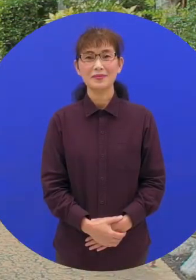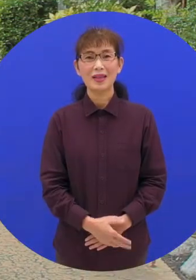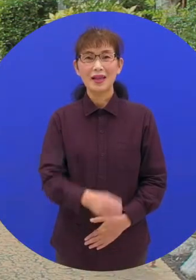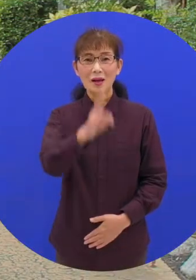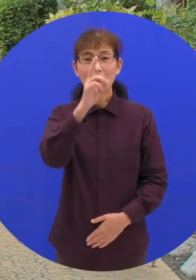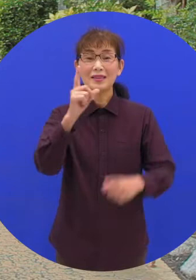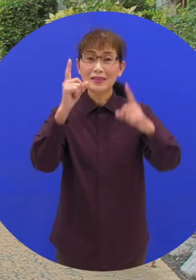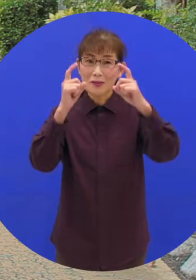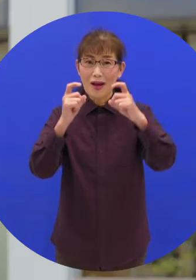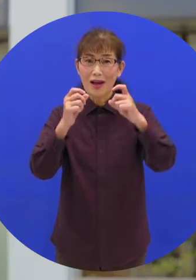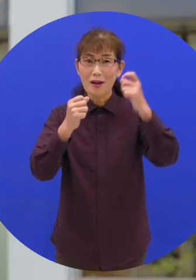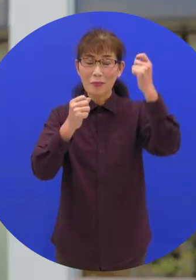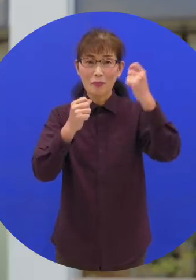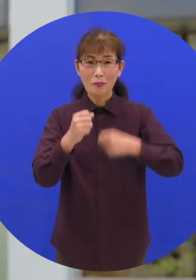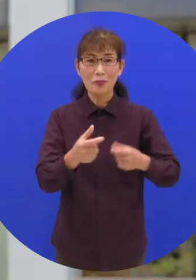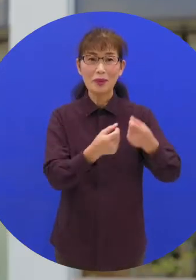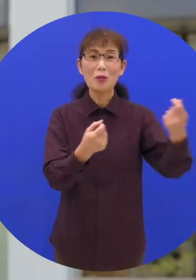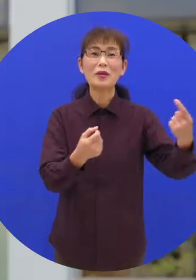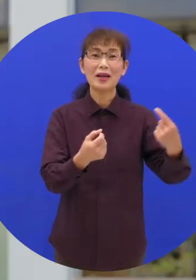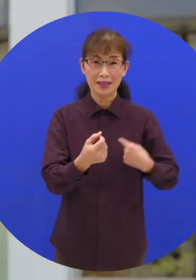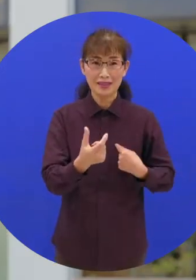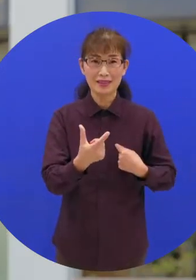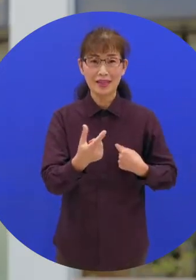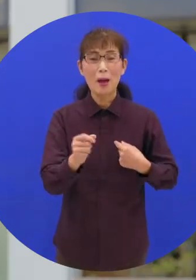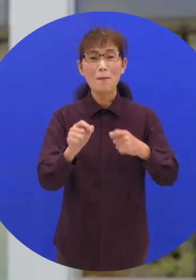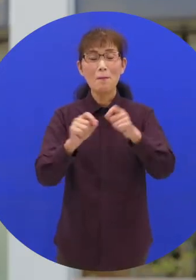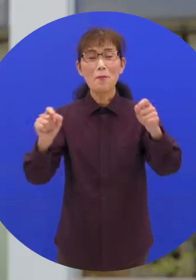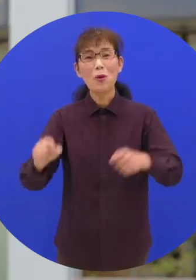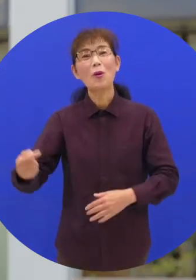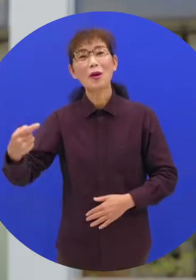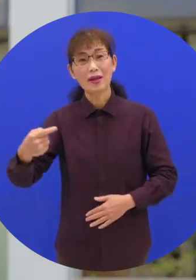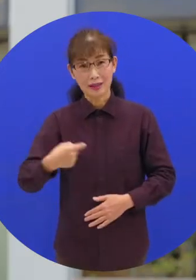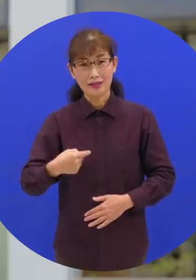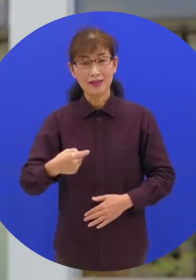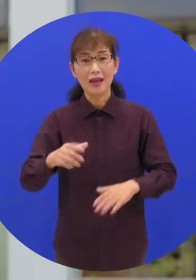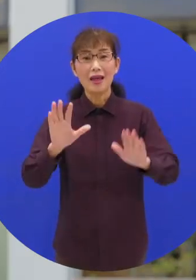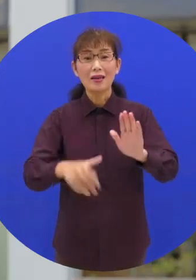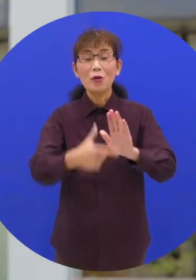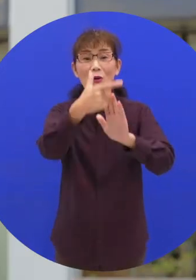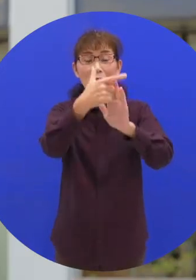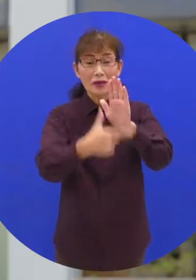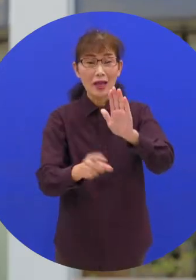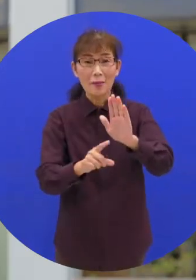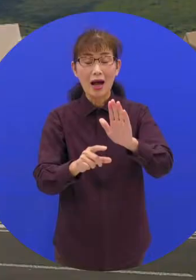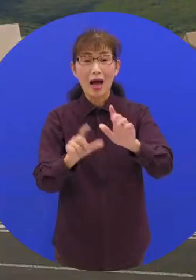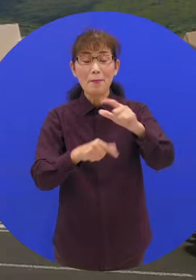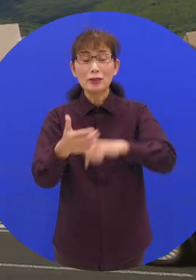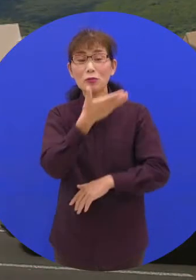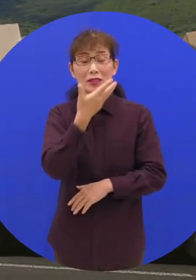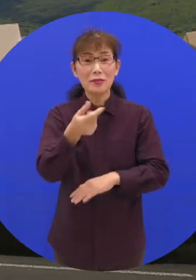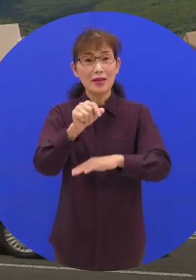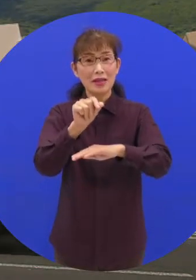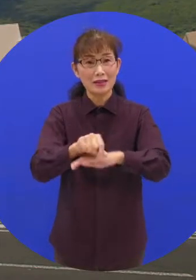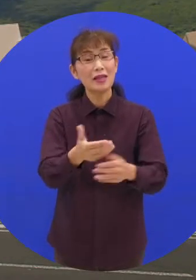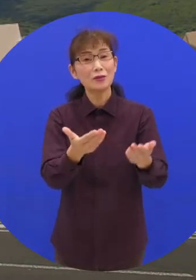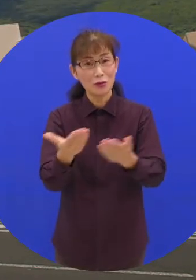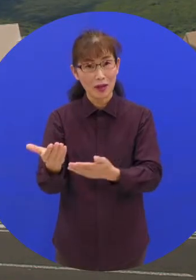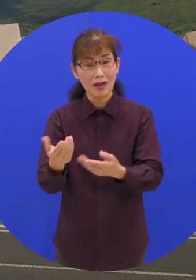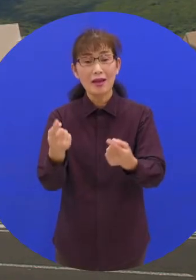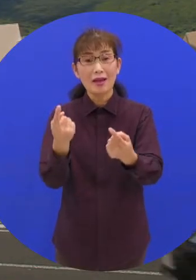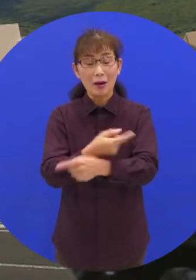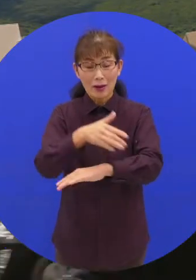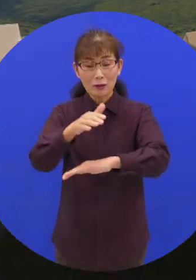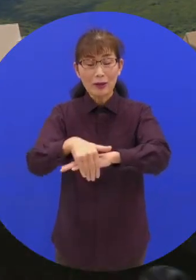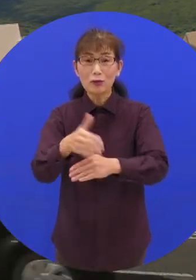皆さんこんにちは、佐世保市長の友永です。 レポーターの諸岡直子です。今回はますます便利な市役所